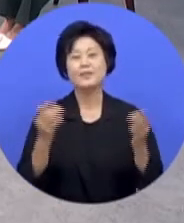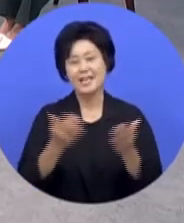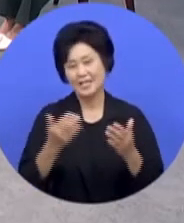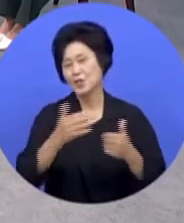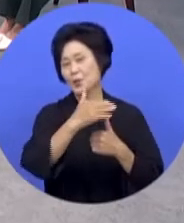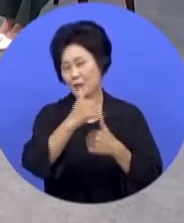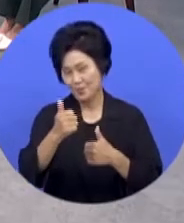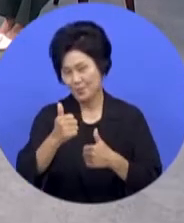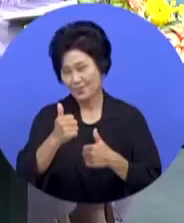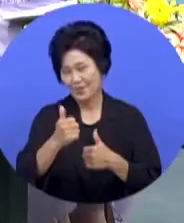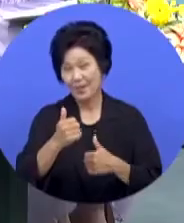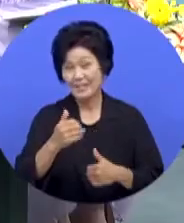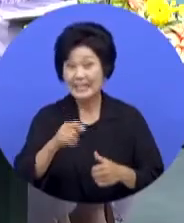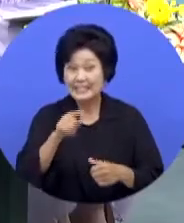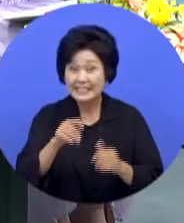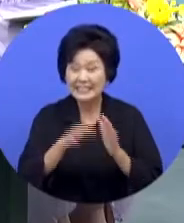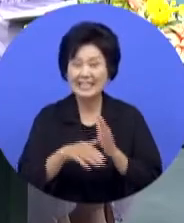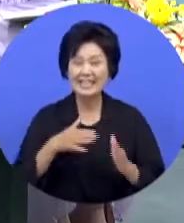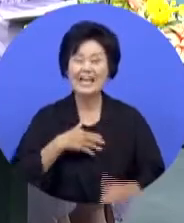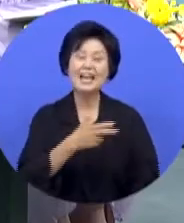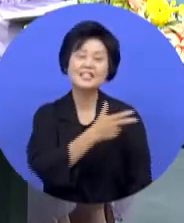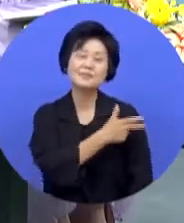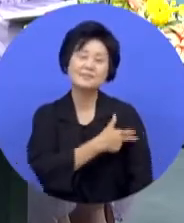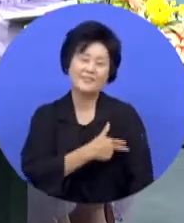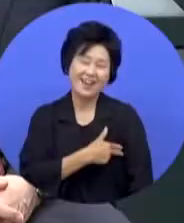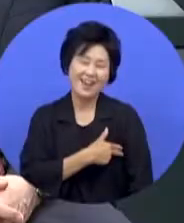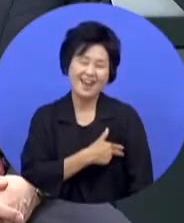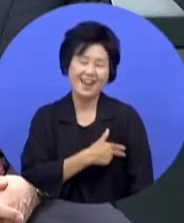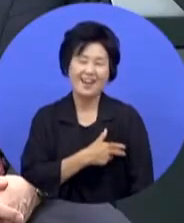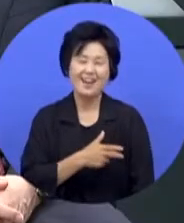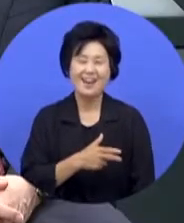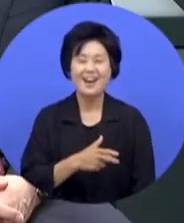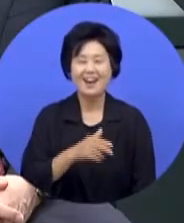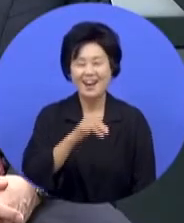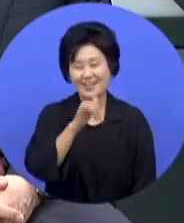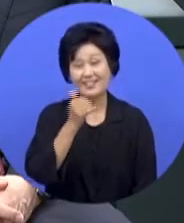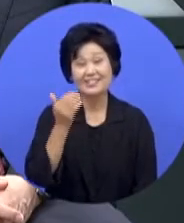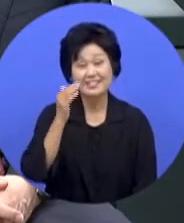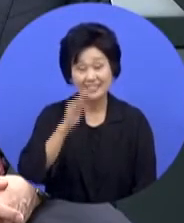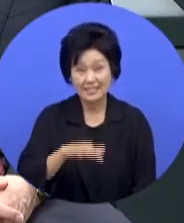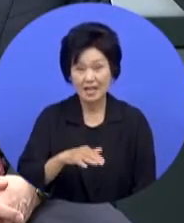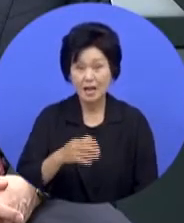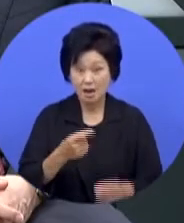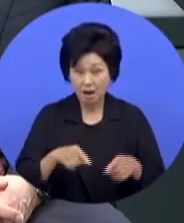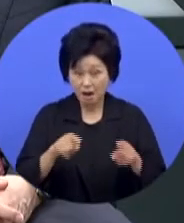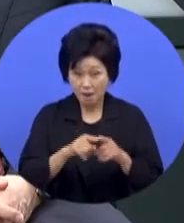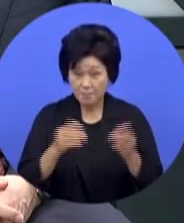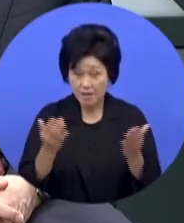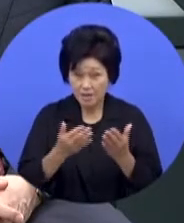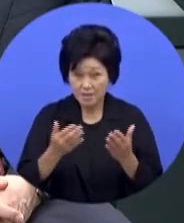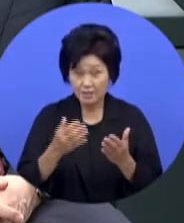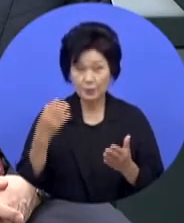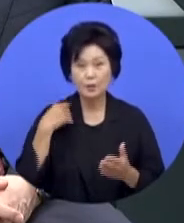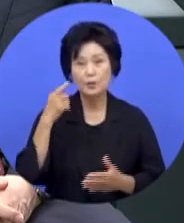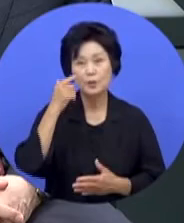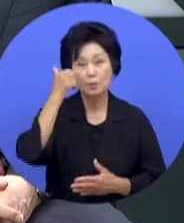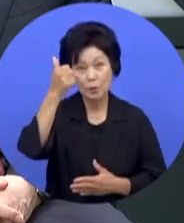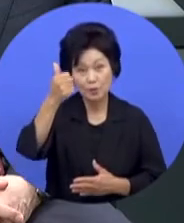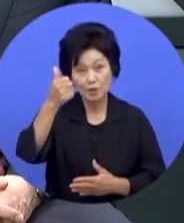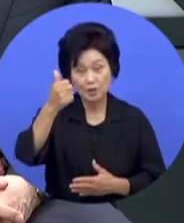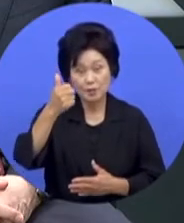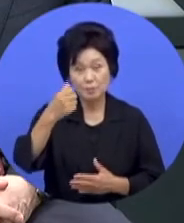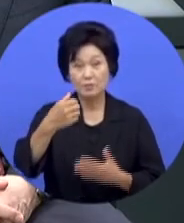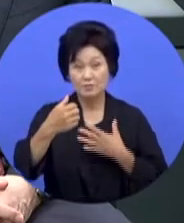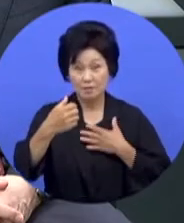저는. 집사였습니다 원래. 네네네. 네. 그래서 사역을 하자고 네. 담임 목사님께서 이제 말씀을